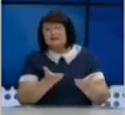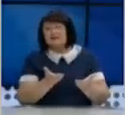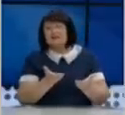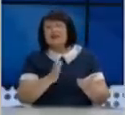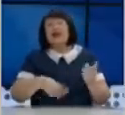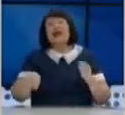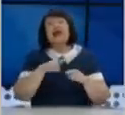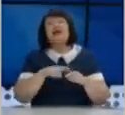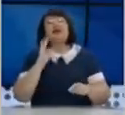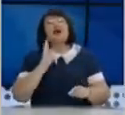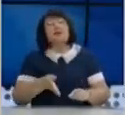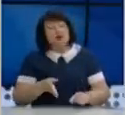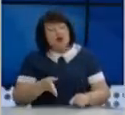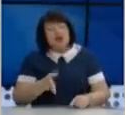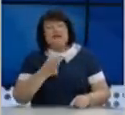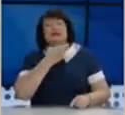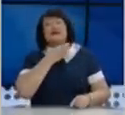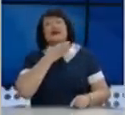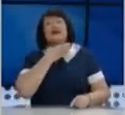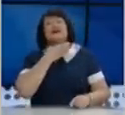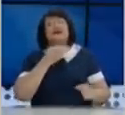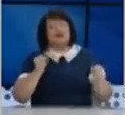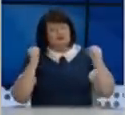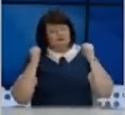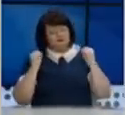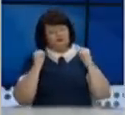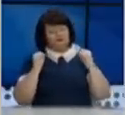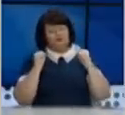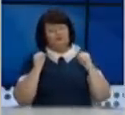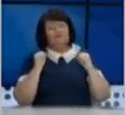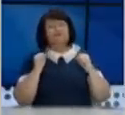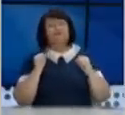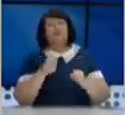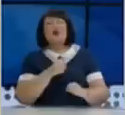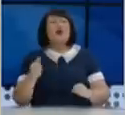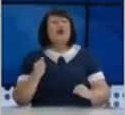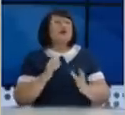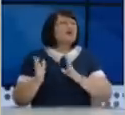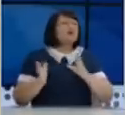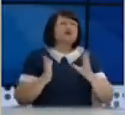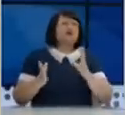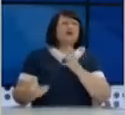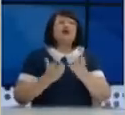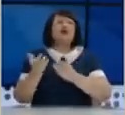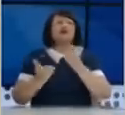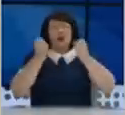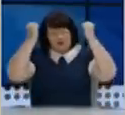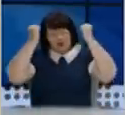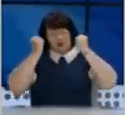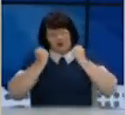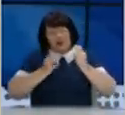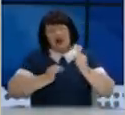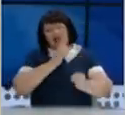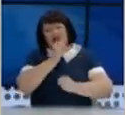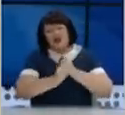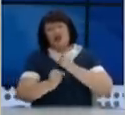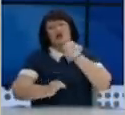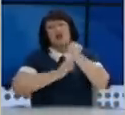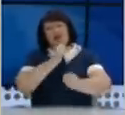χώρα την απαιτούμενη ανθεκτικότητα και όχι να είναι έρμεο των πυρκαγιών κάθε χρόνο, κάθε